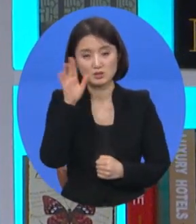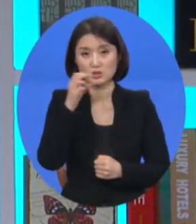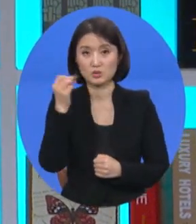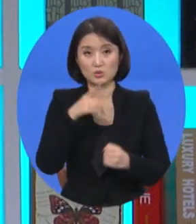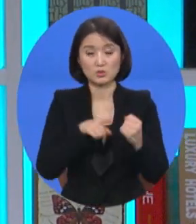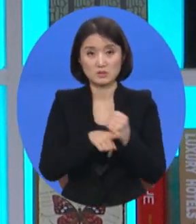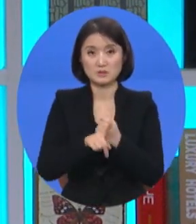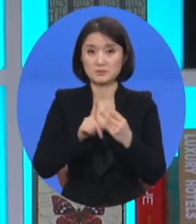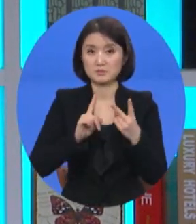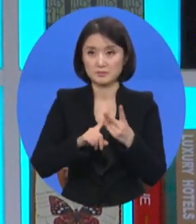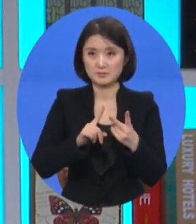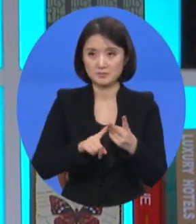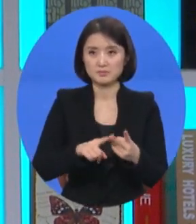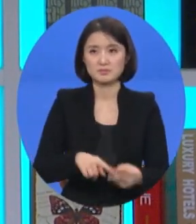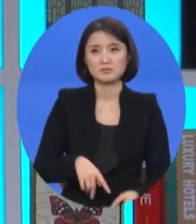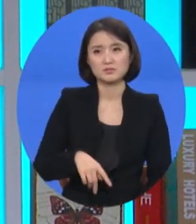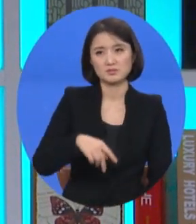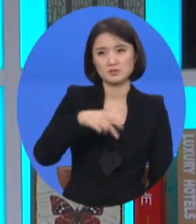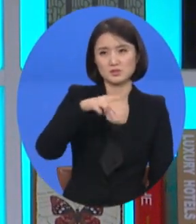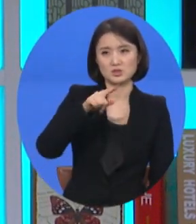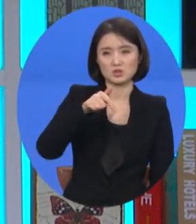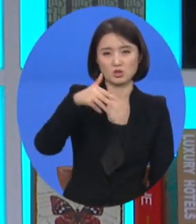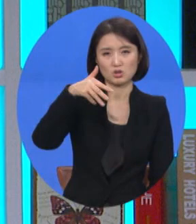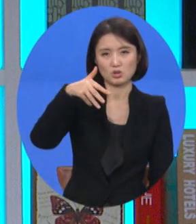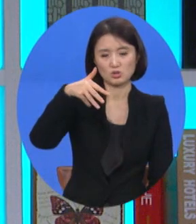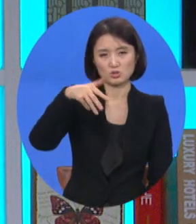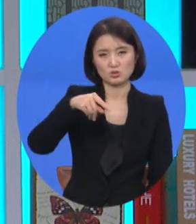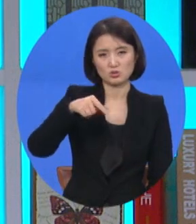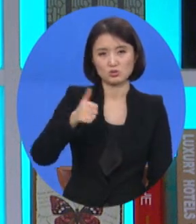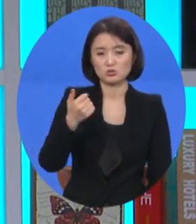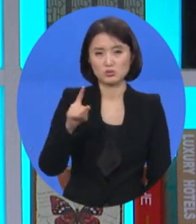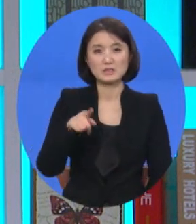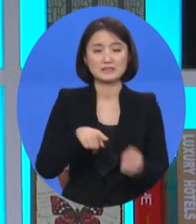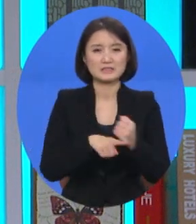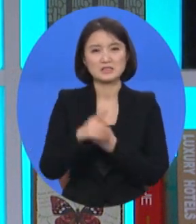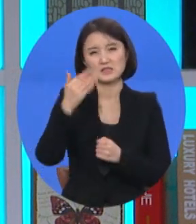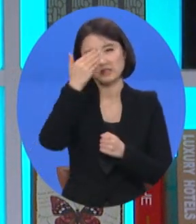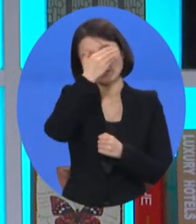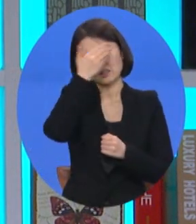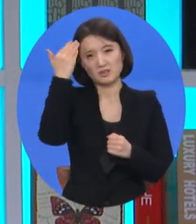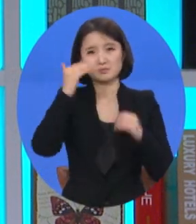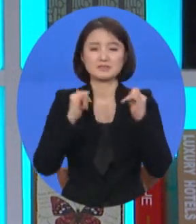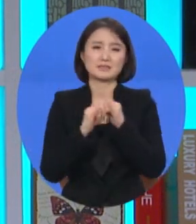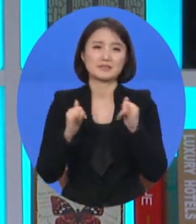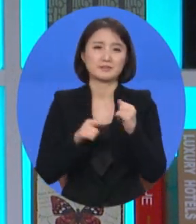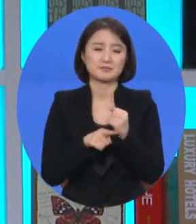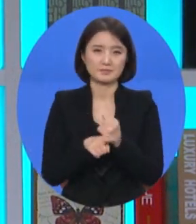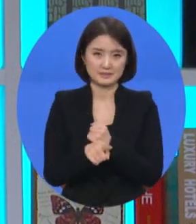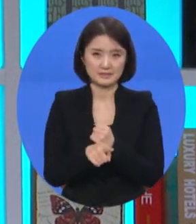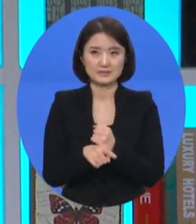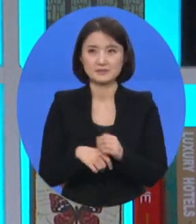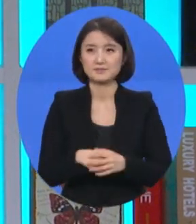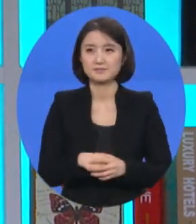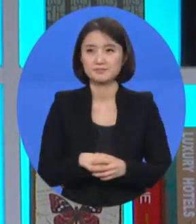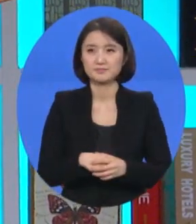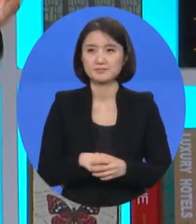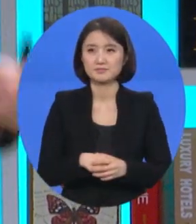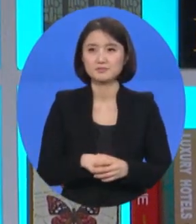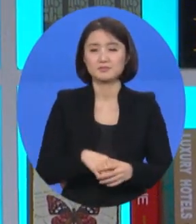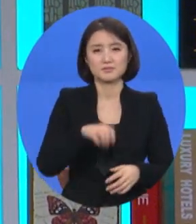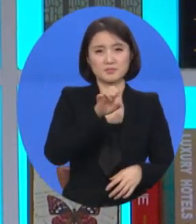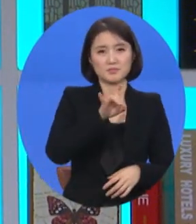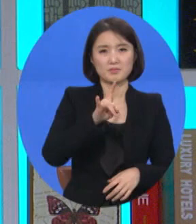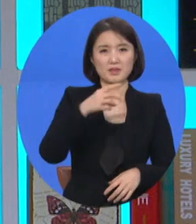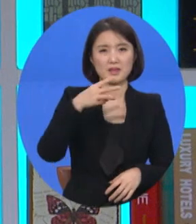다른 의미에서 석주 칸은 청춘 을 의미하기도 합니다 그 시대의 이른바 꽃말 중에 발행이 꽃이 그 붉게